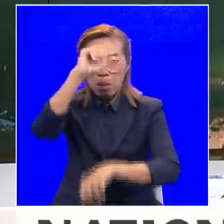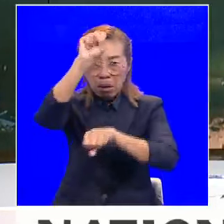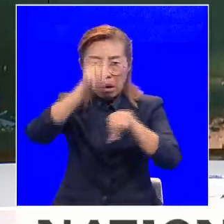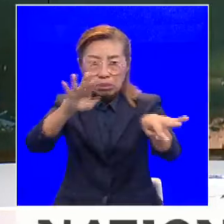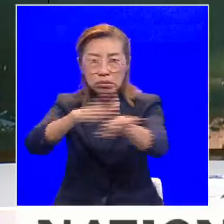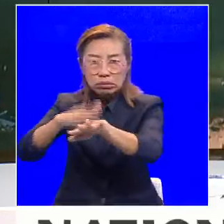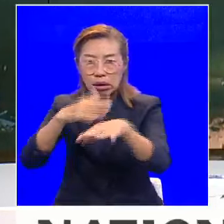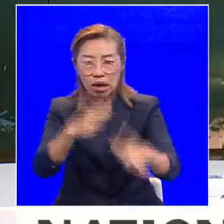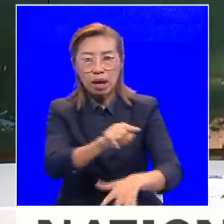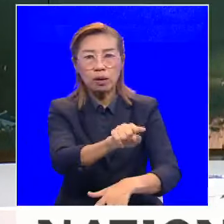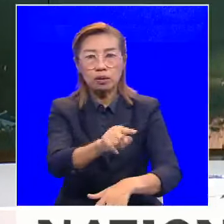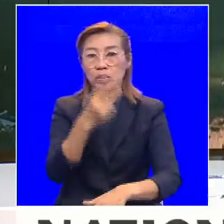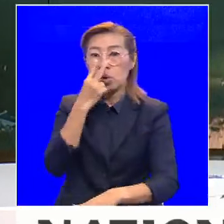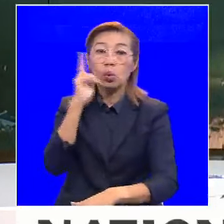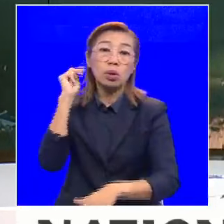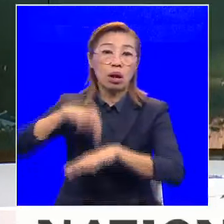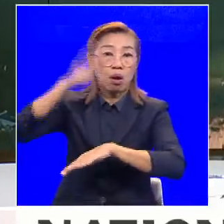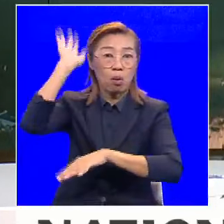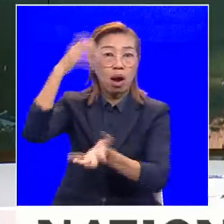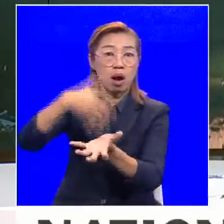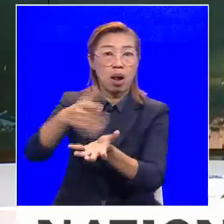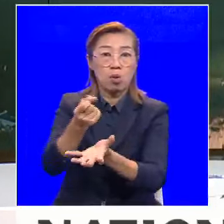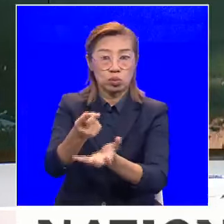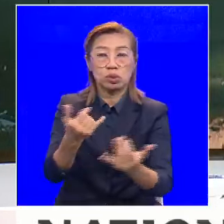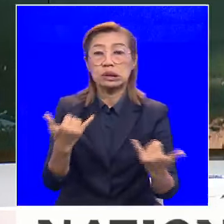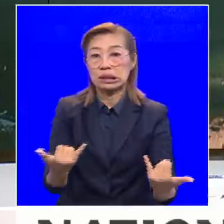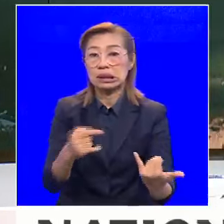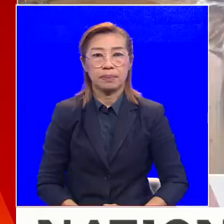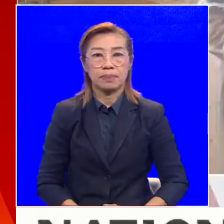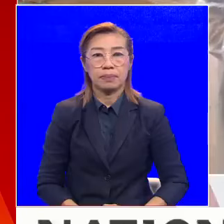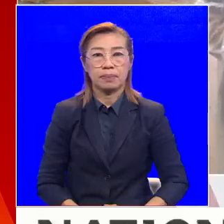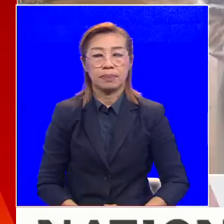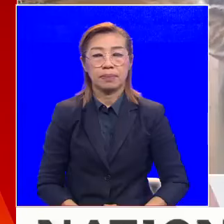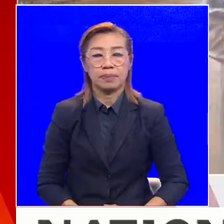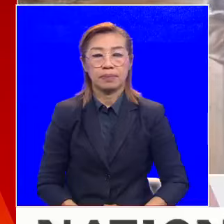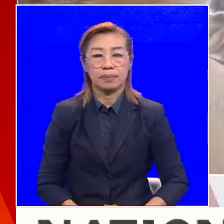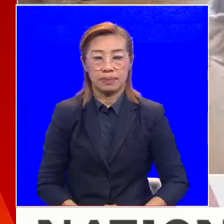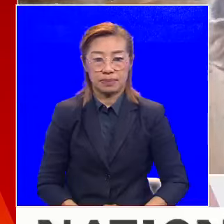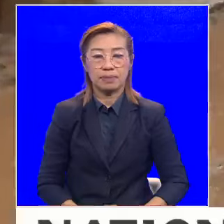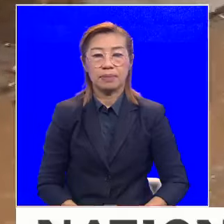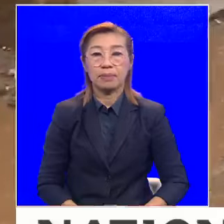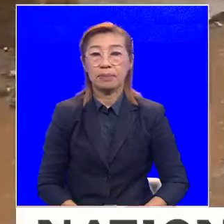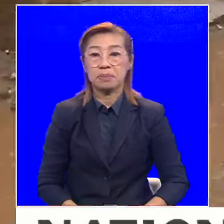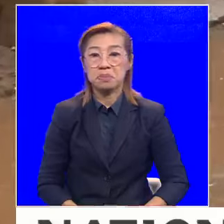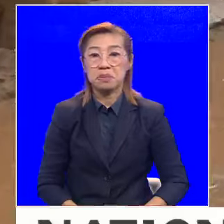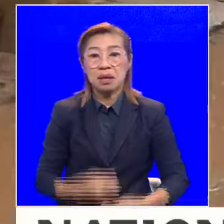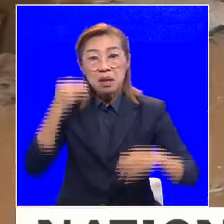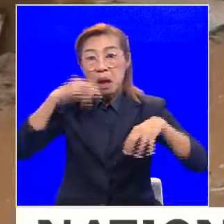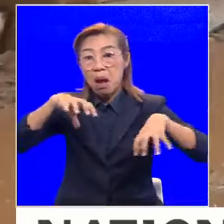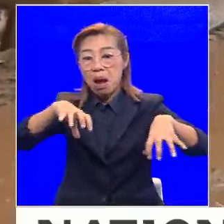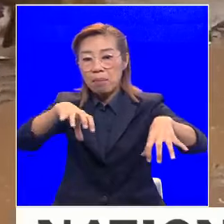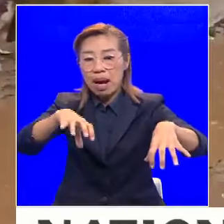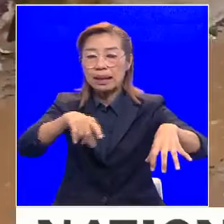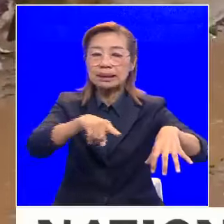แบบนี้เราไปติดตามรายละเอียดจากคุณอโนทัยสกุลทองรายงานมาจากพื้นที่ค่ะ แม้ว่าการฟื้นฟูยังคงเร่งเดินหน้าต่อไป